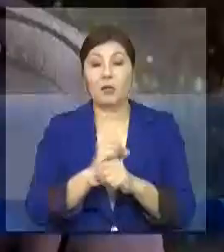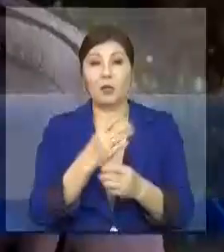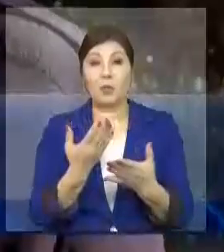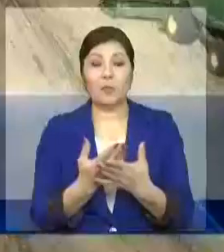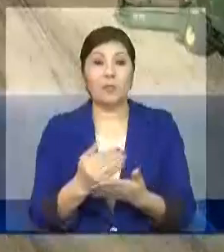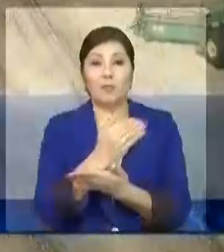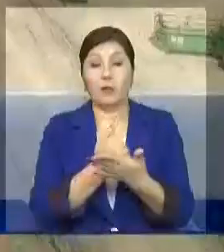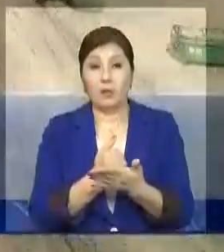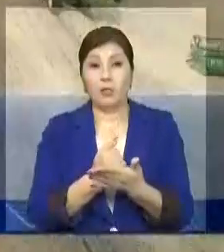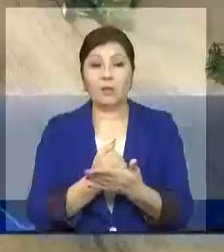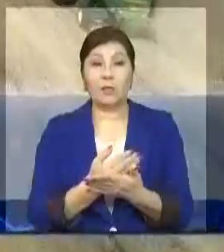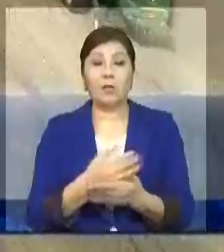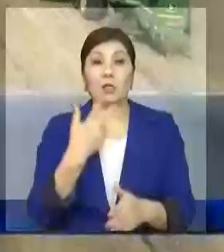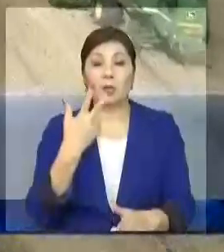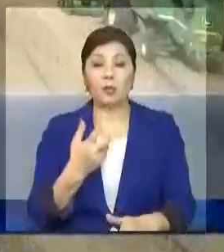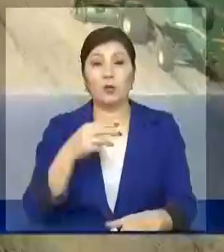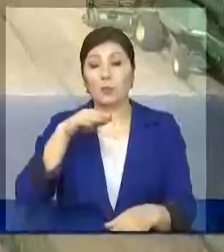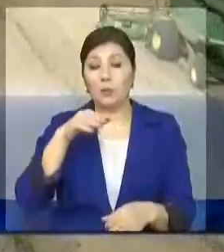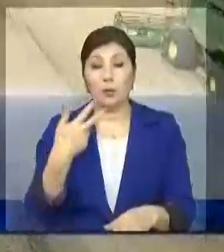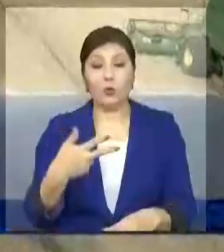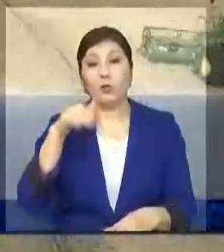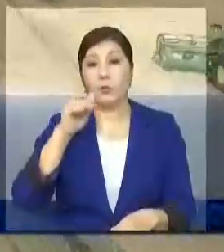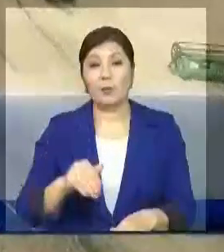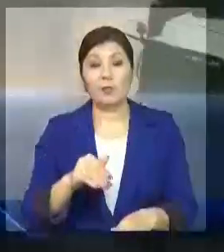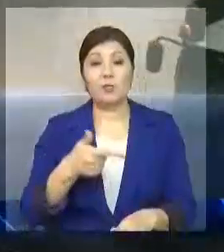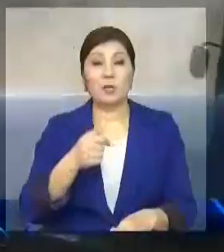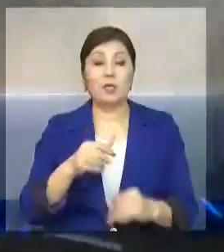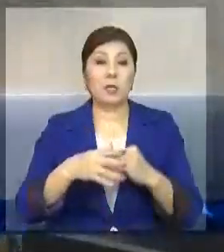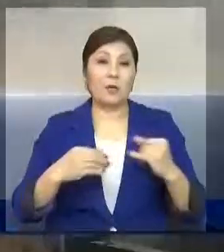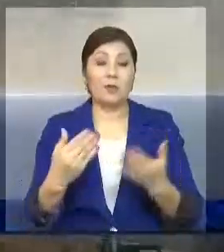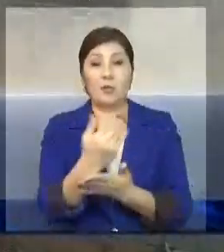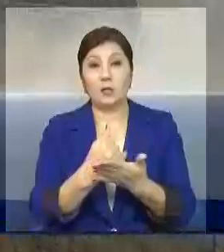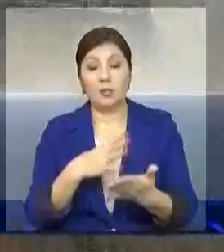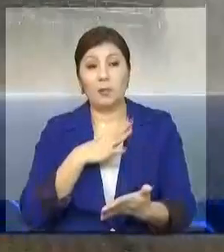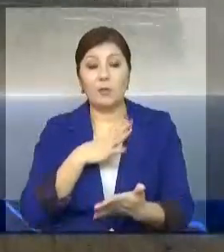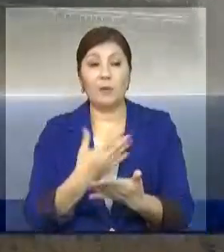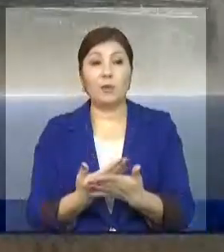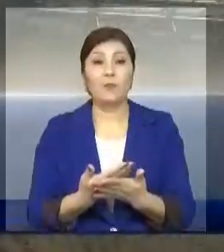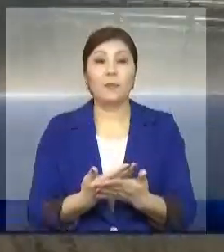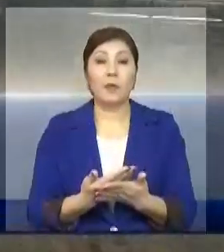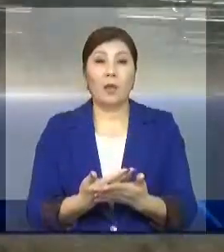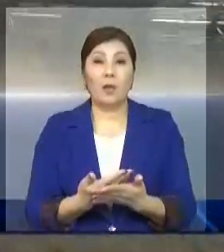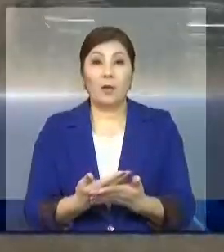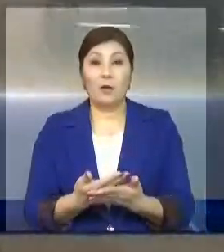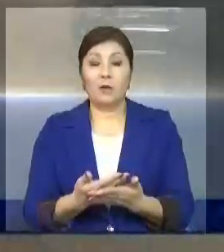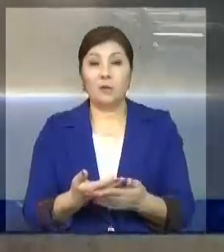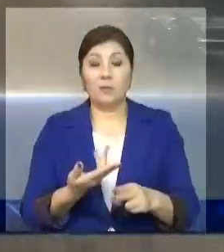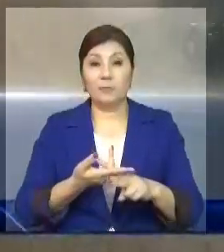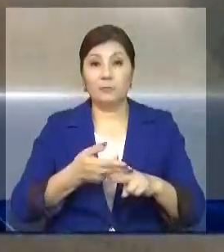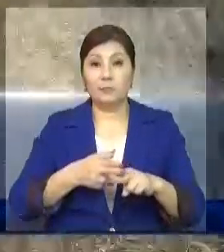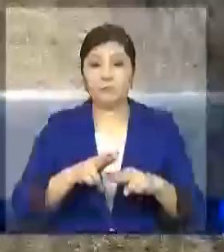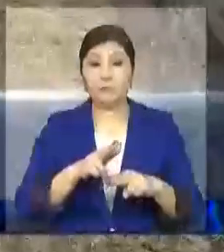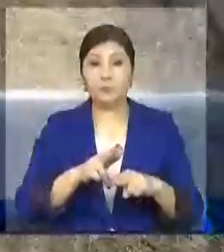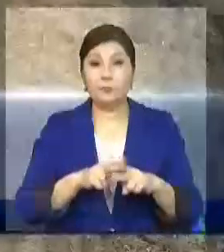собрали с площади свыше 3,5 тысяч гектаров. Валовый сбор корнеплода составил около 62 тысяч тонн при урожайности более